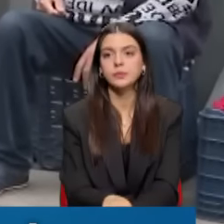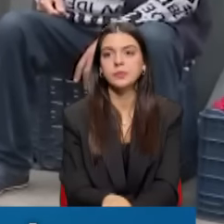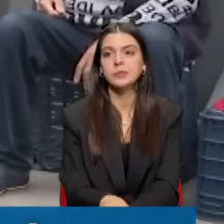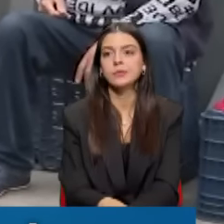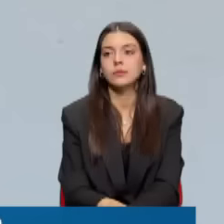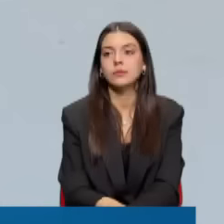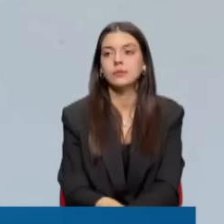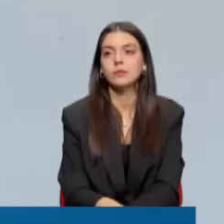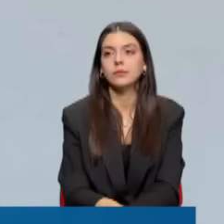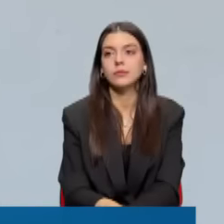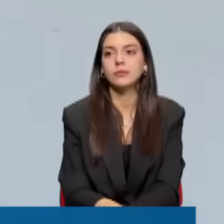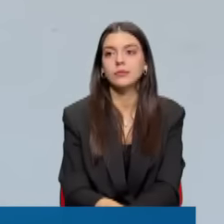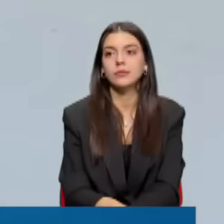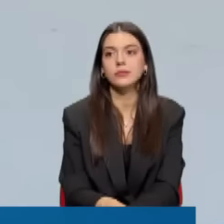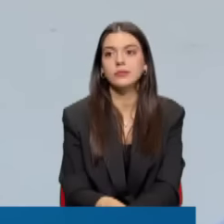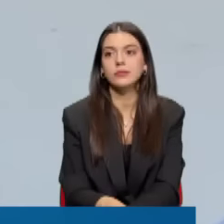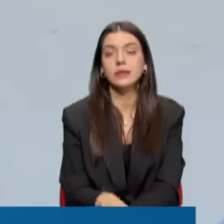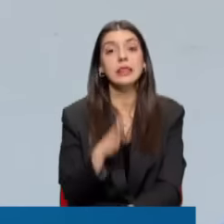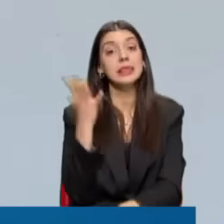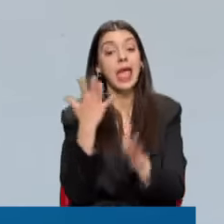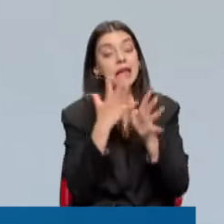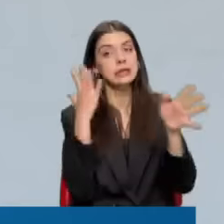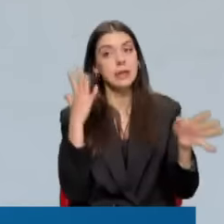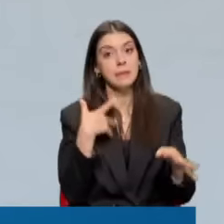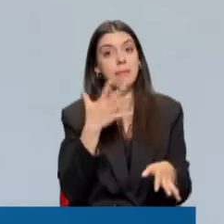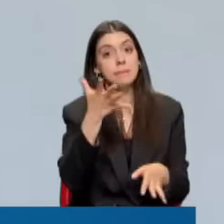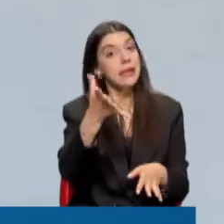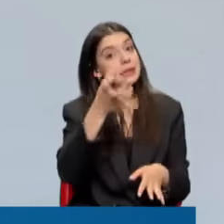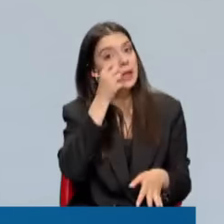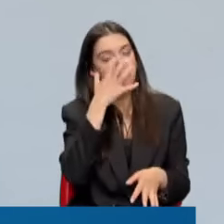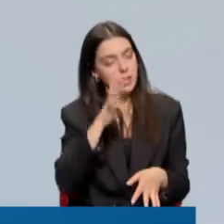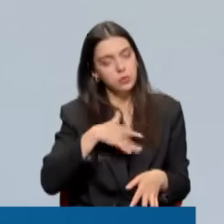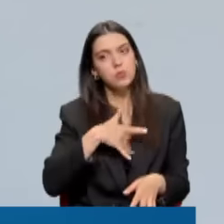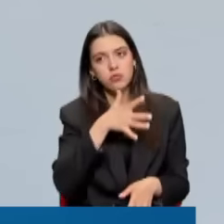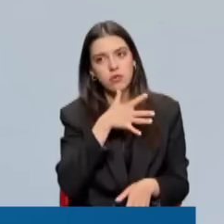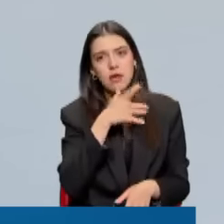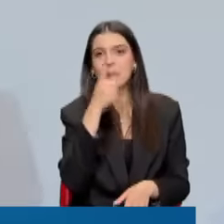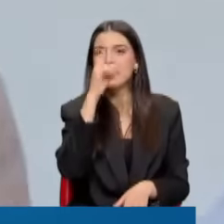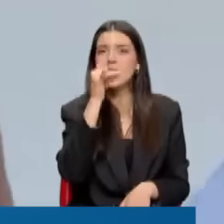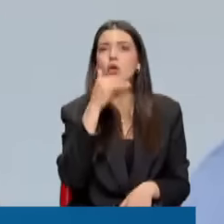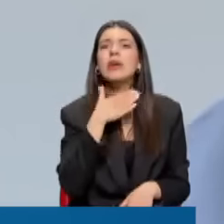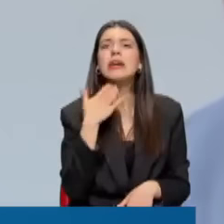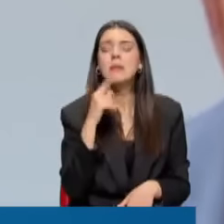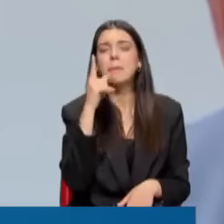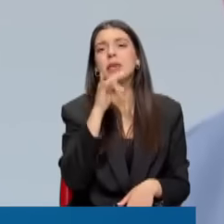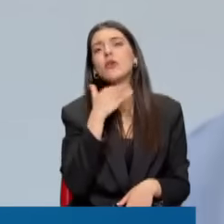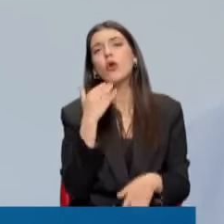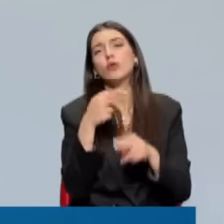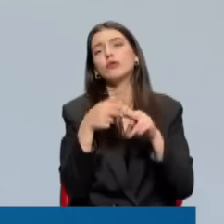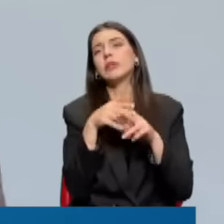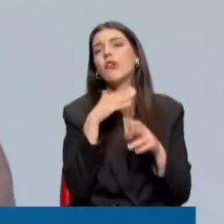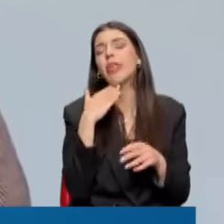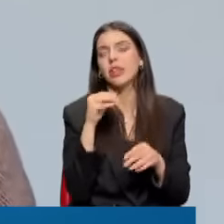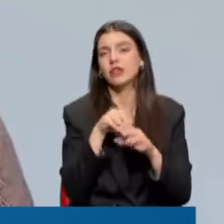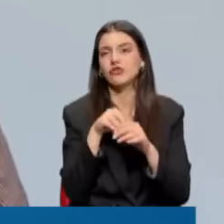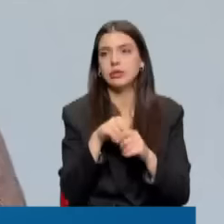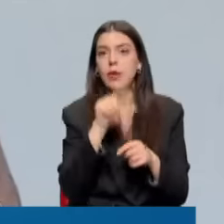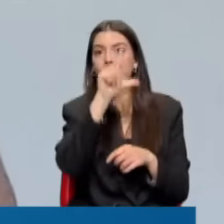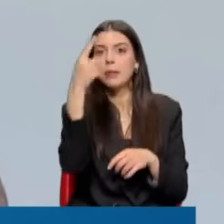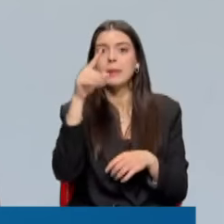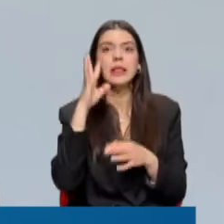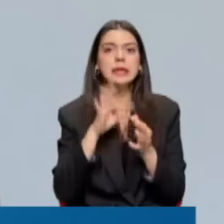gitti Ne sıralara denk geldim ben bur 5 saat bekledim 1 kilo kıyma bir kilo kuş başı Şimdi niye sıra yok Peki 10.000 L